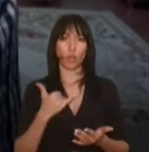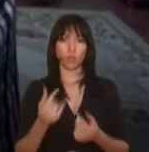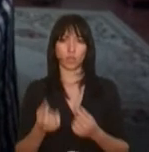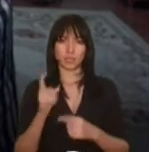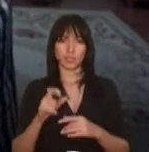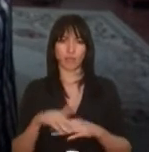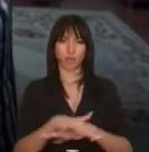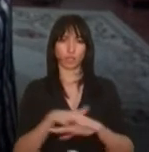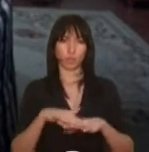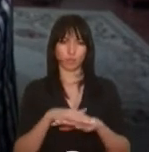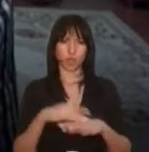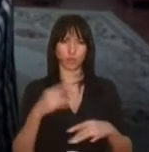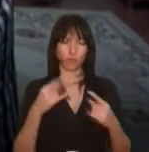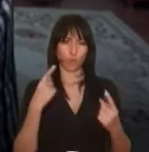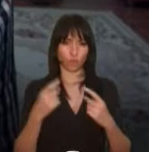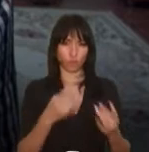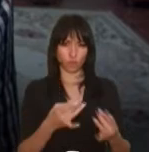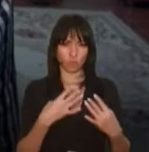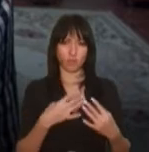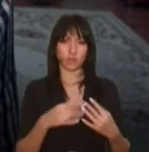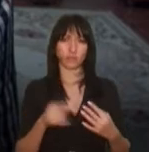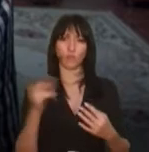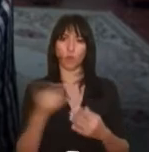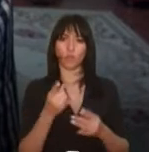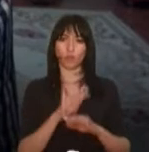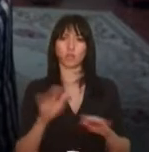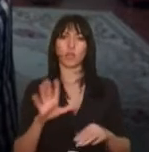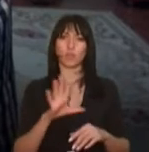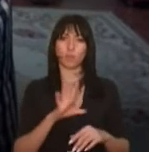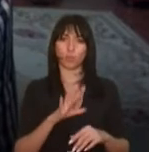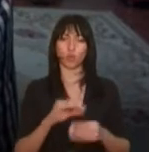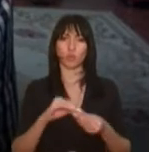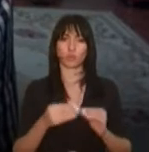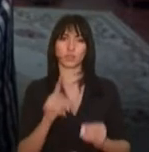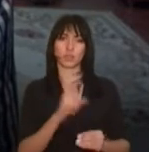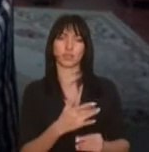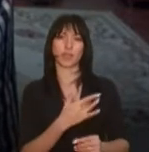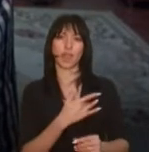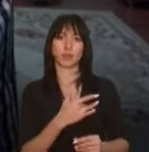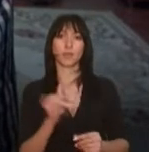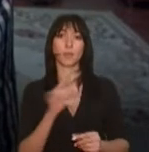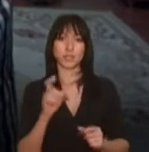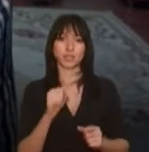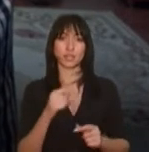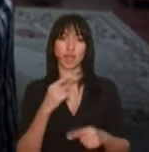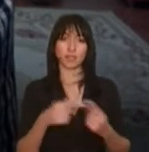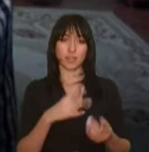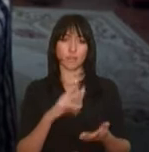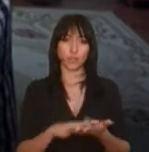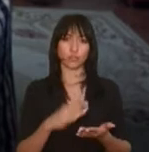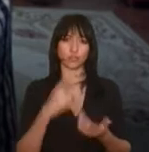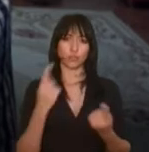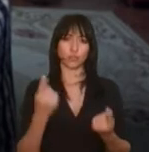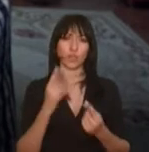масової інформації, в обох дітей було скомпрометовано серце. І зазвичай ці синдроми раптової